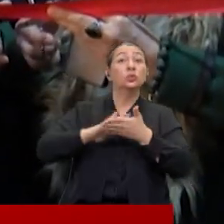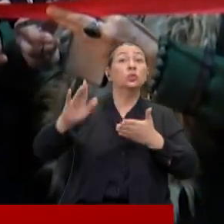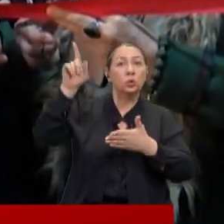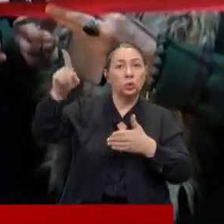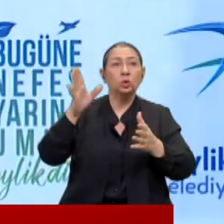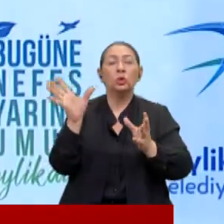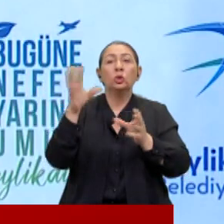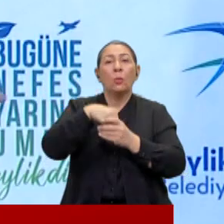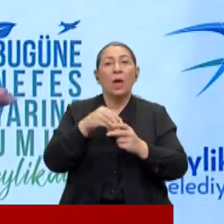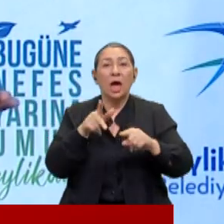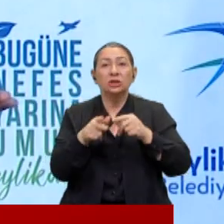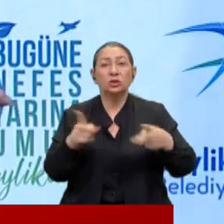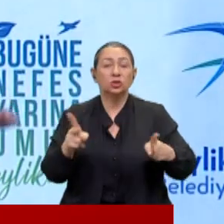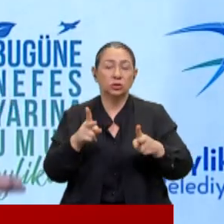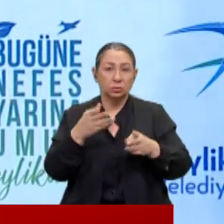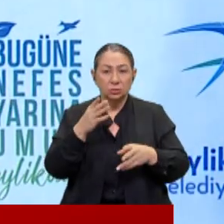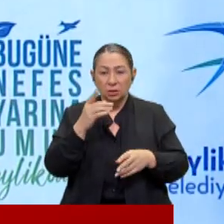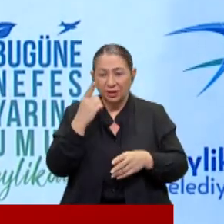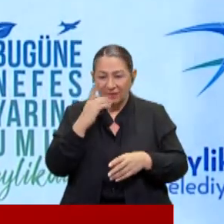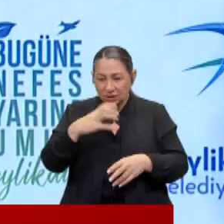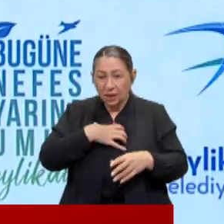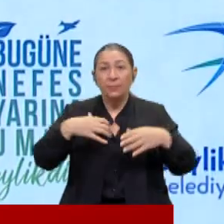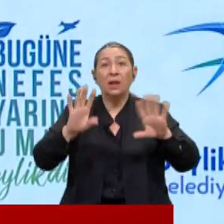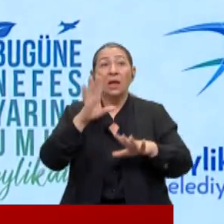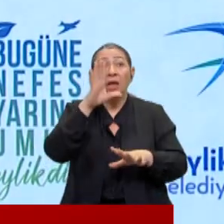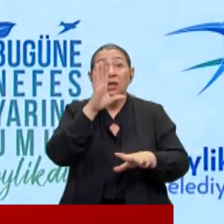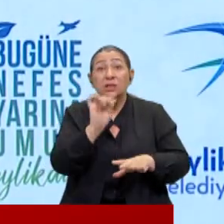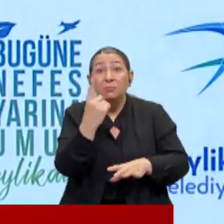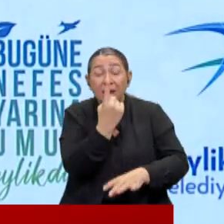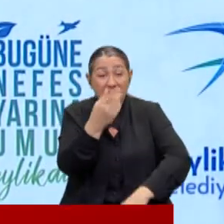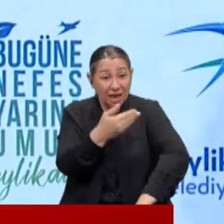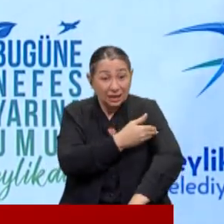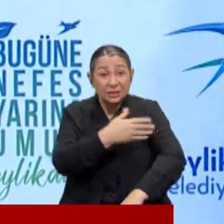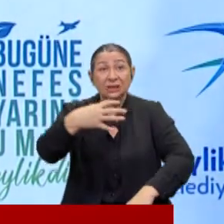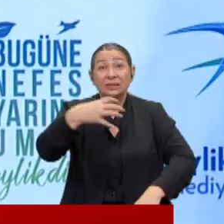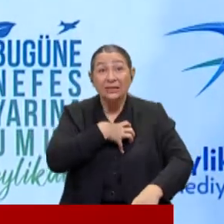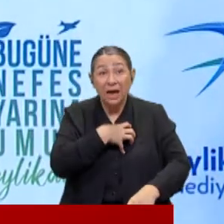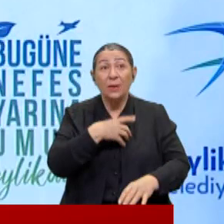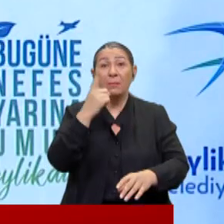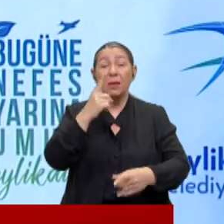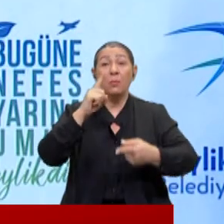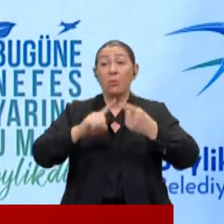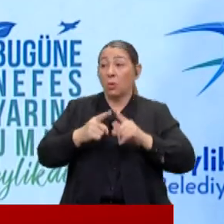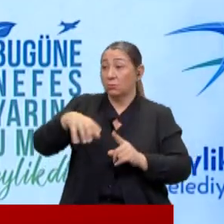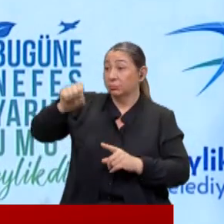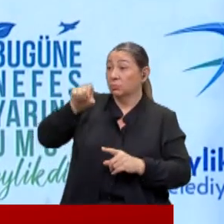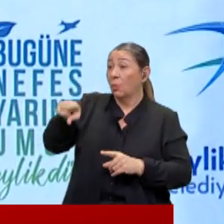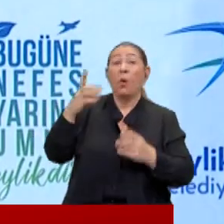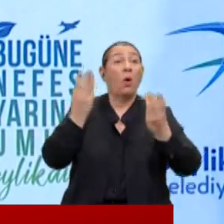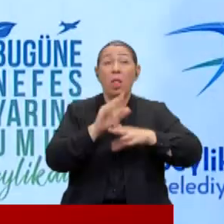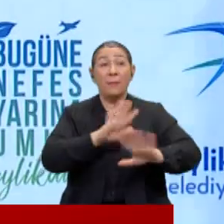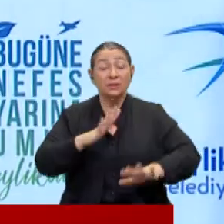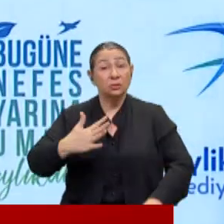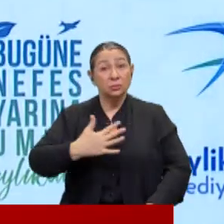toplu açılış töreni kimse bu devletin sahibi değil hiçbir hizmetin sahibi bir parti olamaz